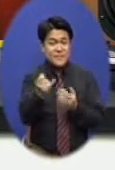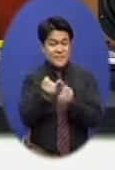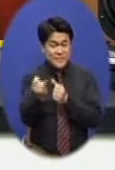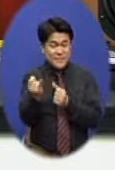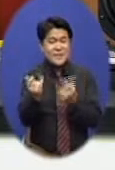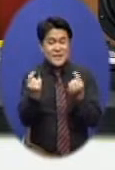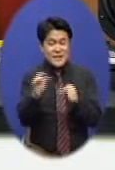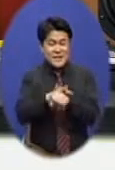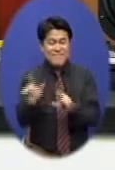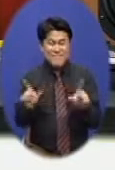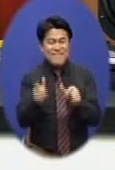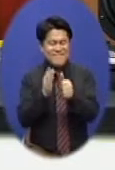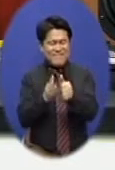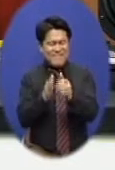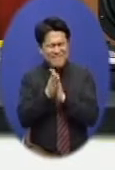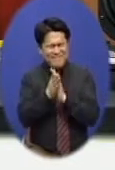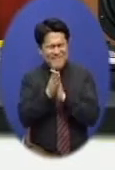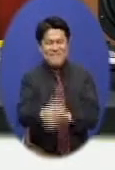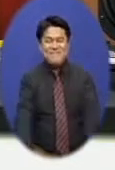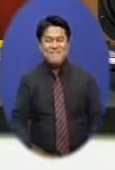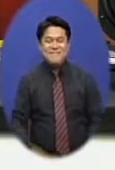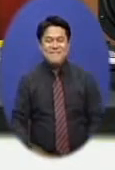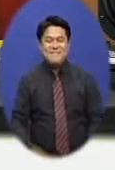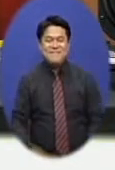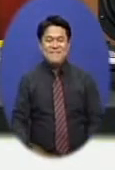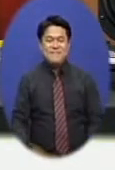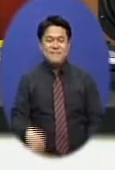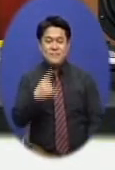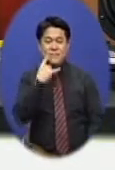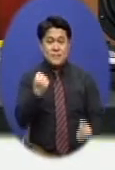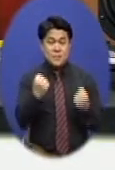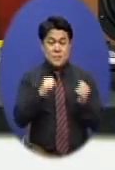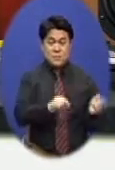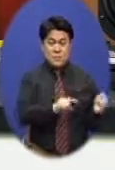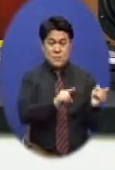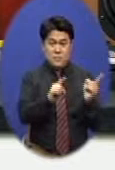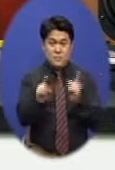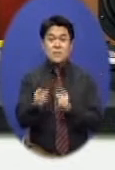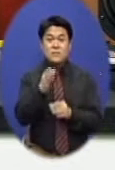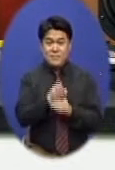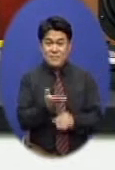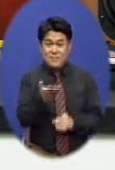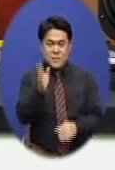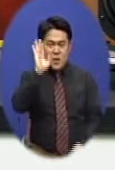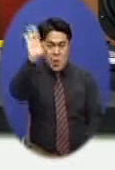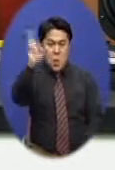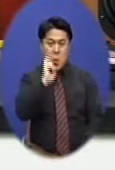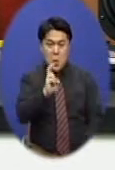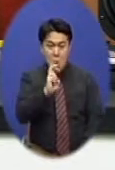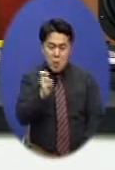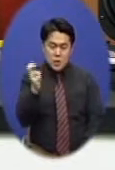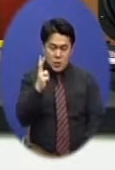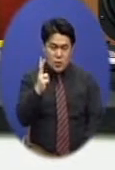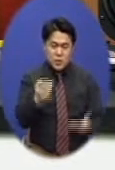바란다. 네. 네. 아유, 자. 어머니 그 건강이 이제 많이 좋아지셨잖아요. 그래요. 네. 앞으로 노래교실 그리고